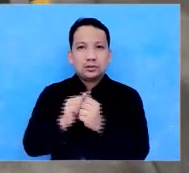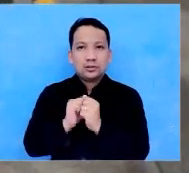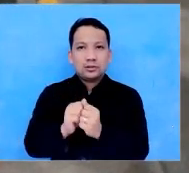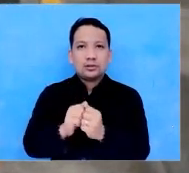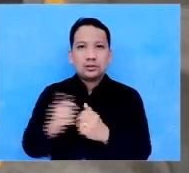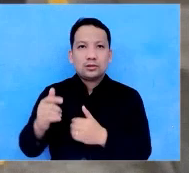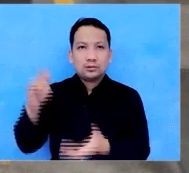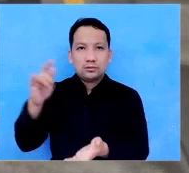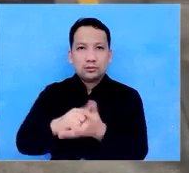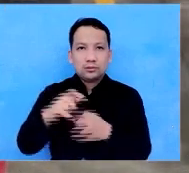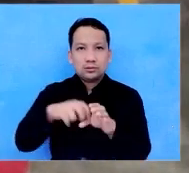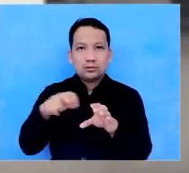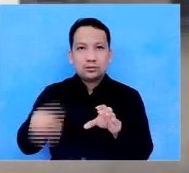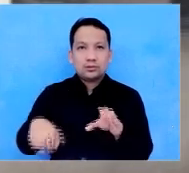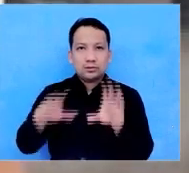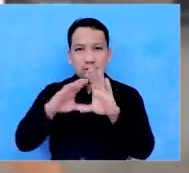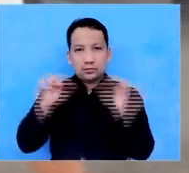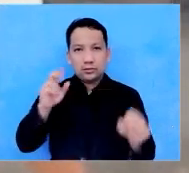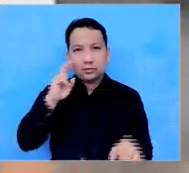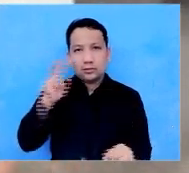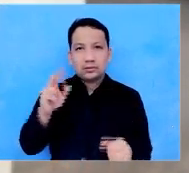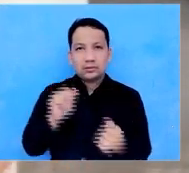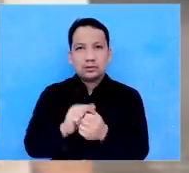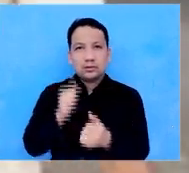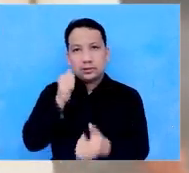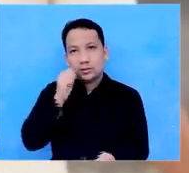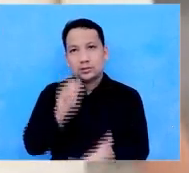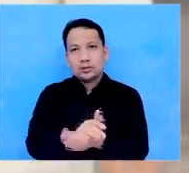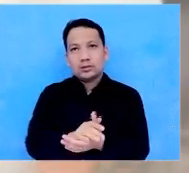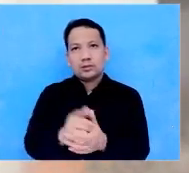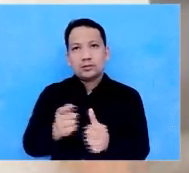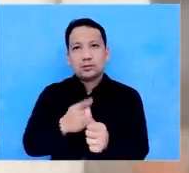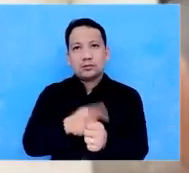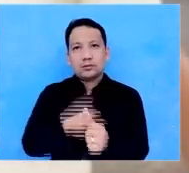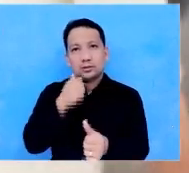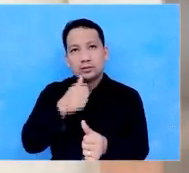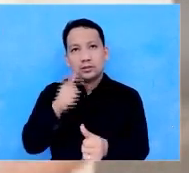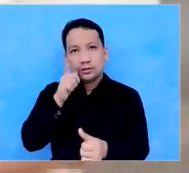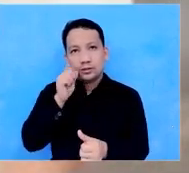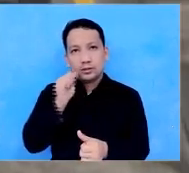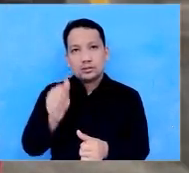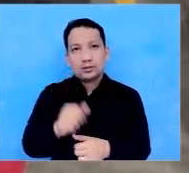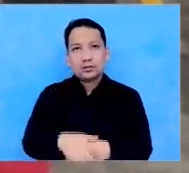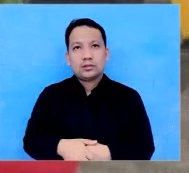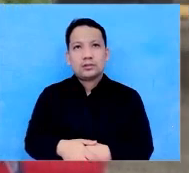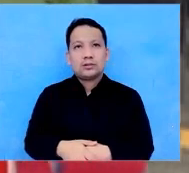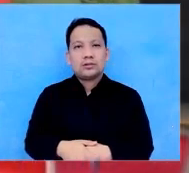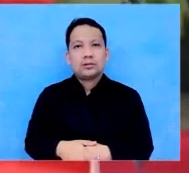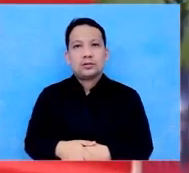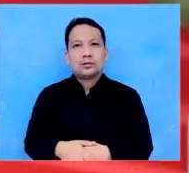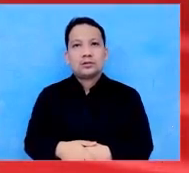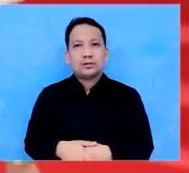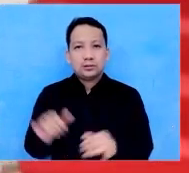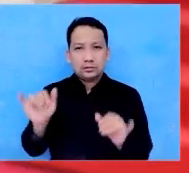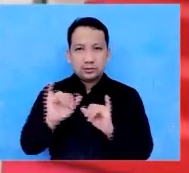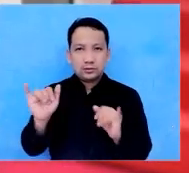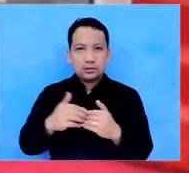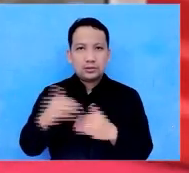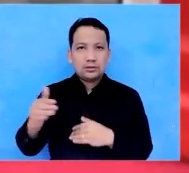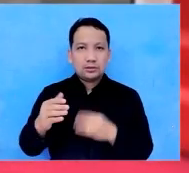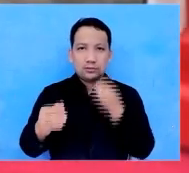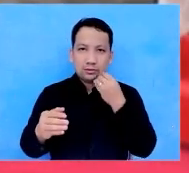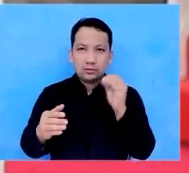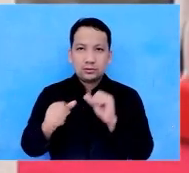bumaba ng eroplano ni PBBM ang kanyang asawa at First Lady Liza Araneta Marcos. Gaya ng mga naunang pag-uwi ng